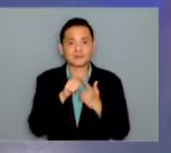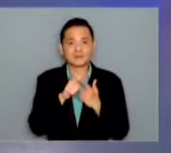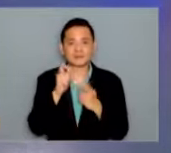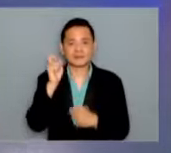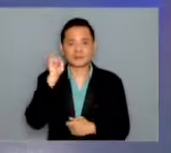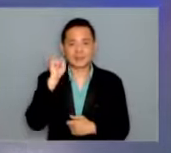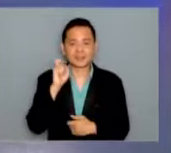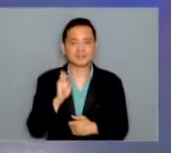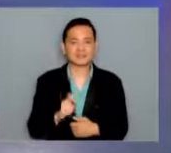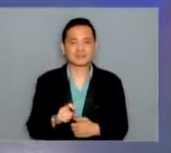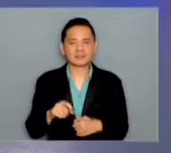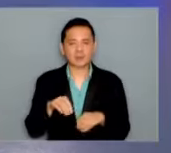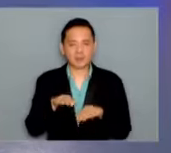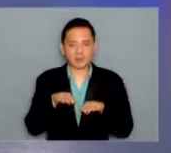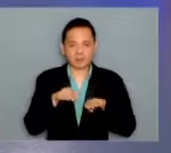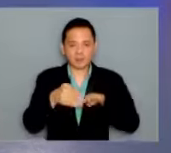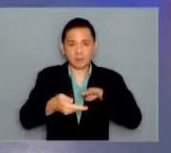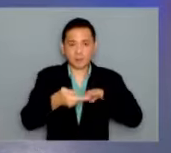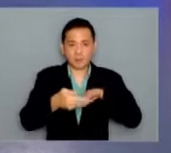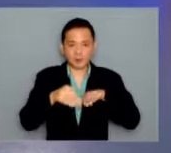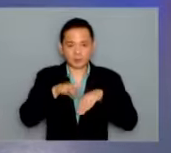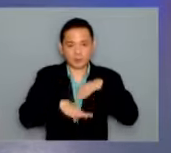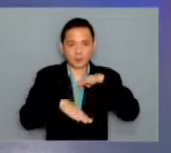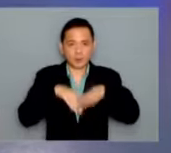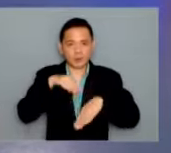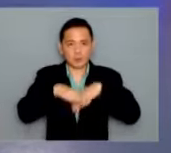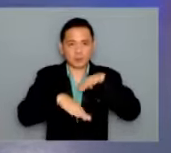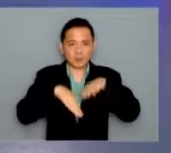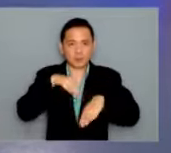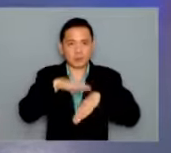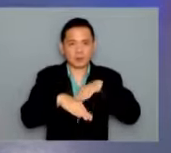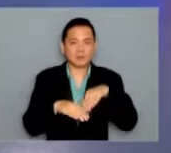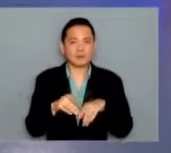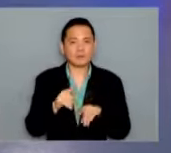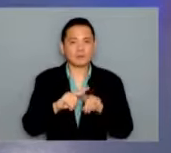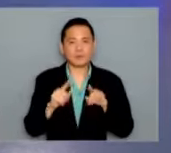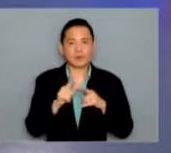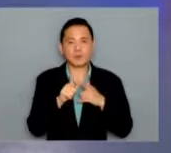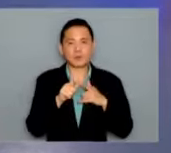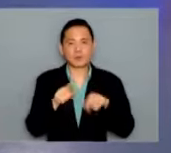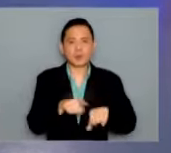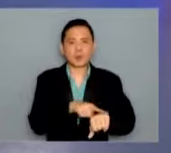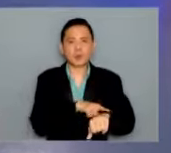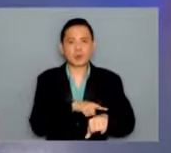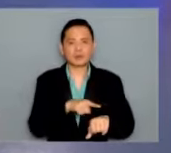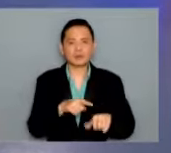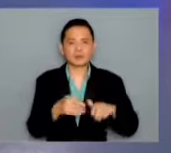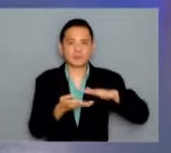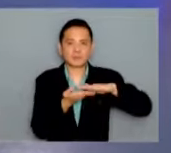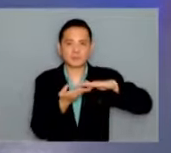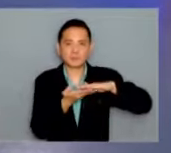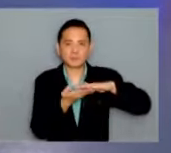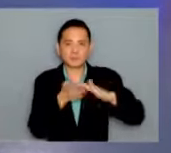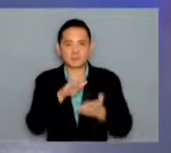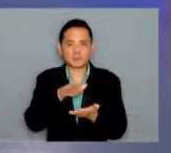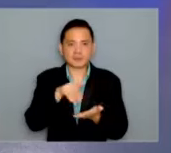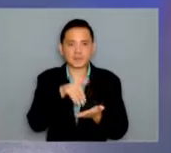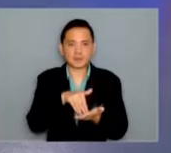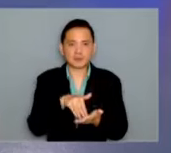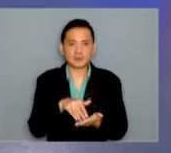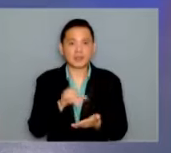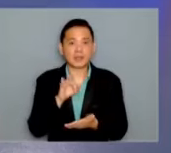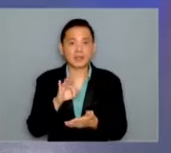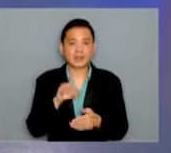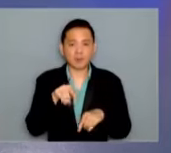mabilis, tiptoes siya. Pero kapag sasali ka ng mga half marathon, full marathon, yung suggest ko, yung midfoot. Kasi pag naka-tiptoes ka, tatakbo ka